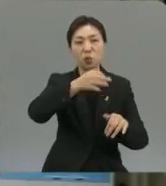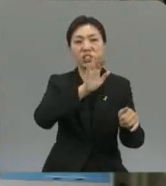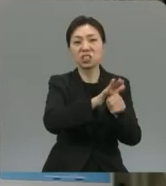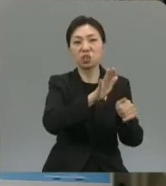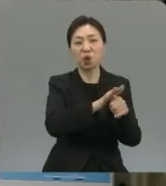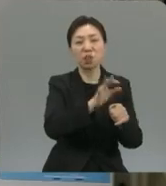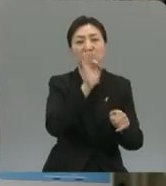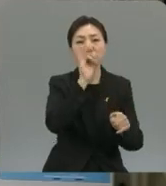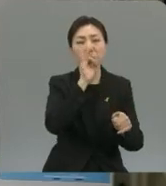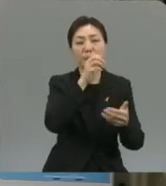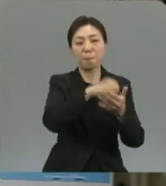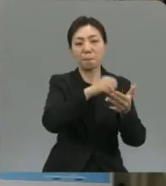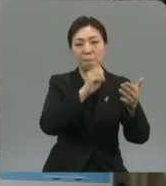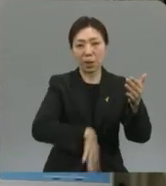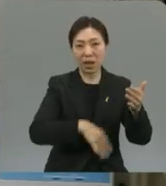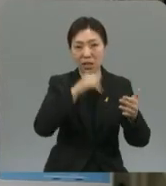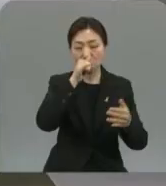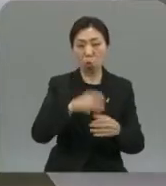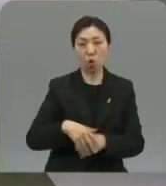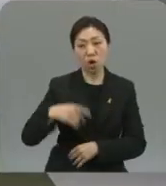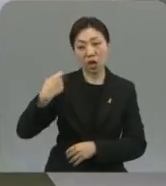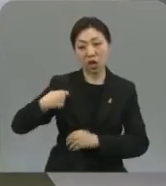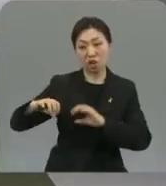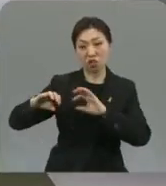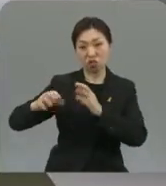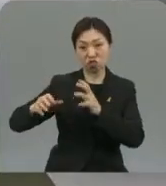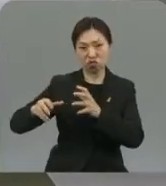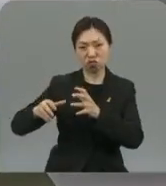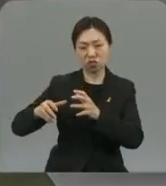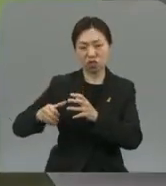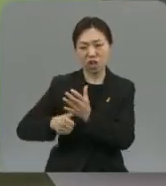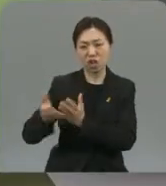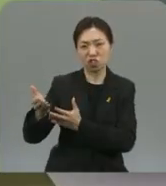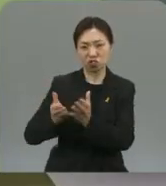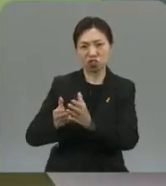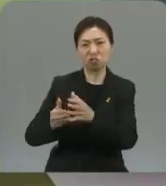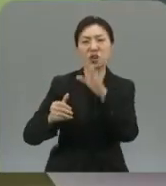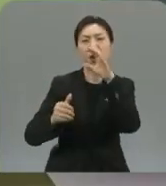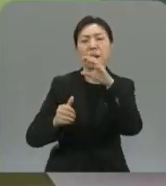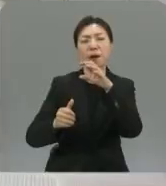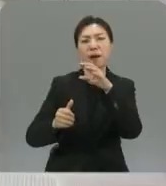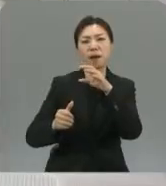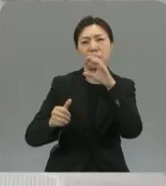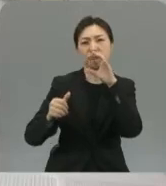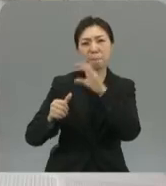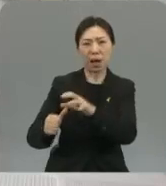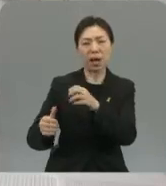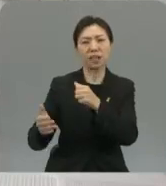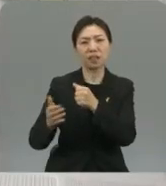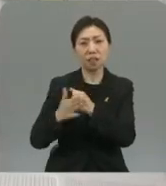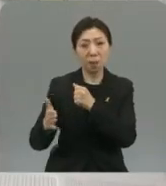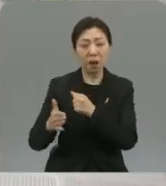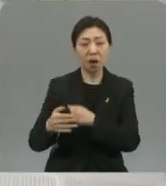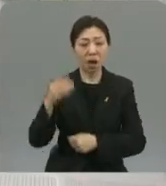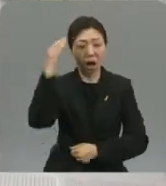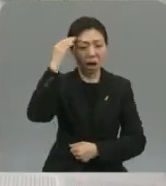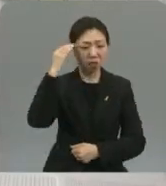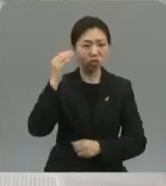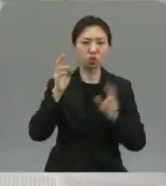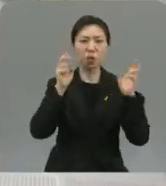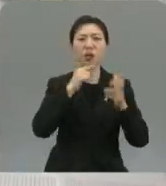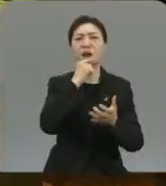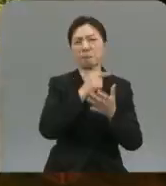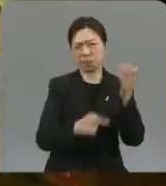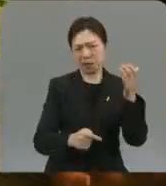bilatéraux. Le haut responsable américain a également rappelé que les entreprises qualifient le partenariat Séoul-Washington de bénéfique aux deux